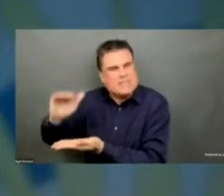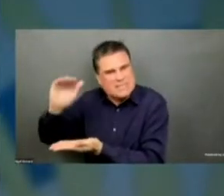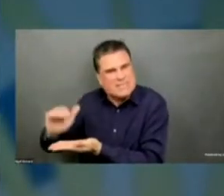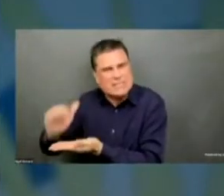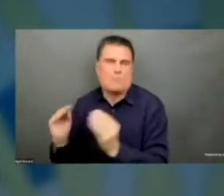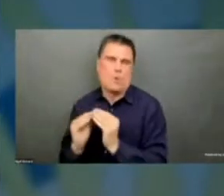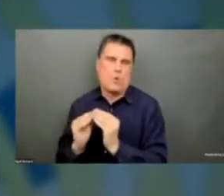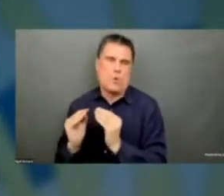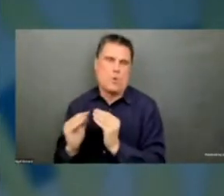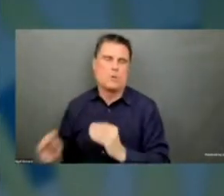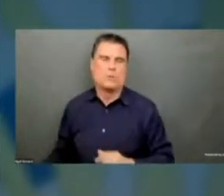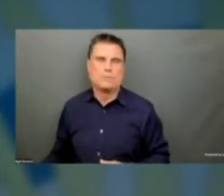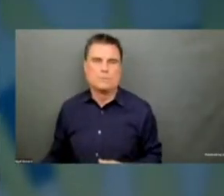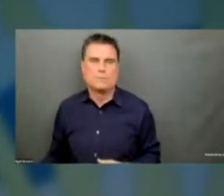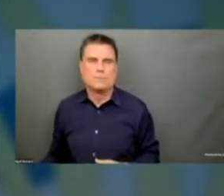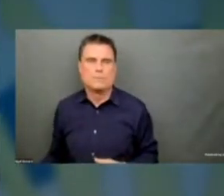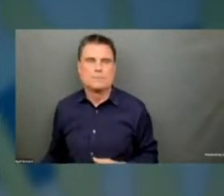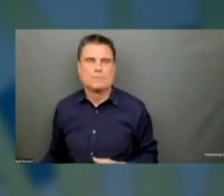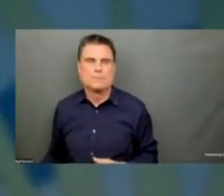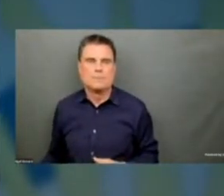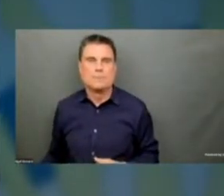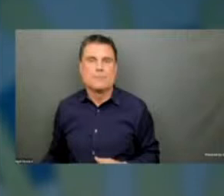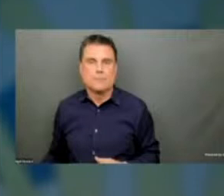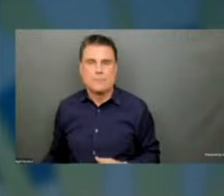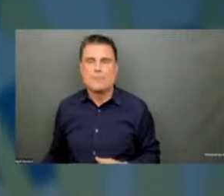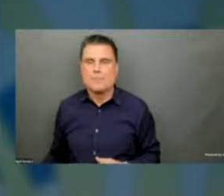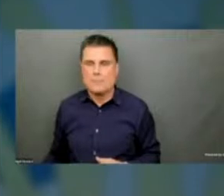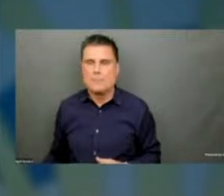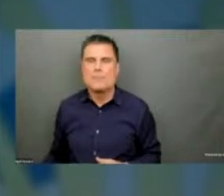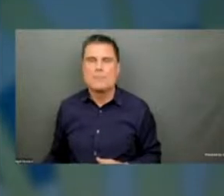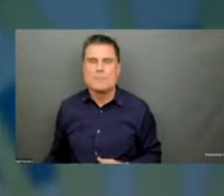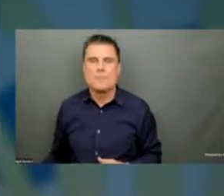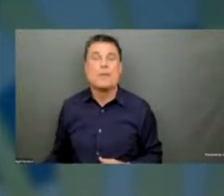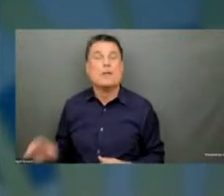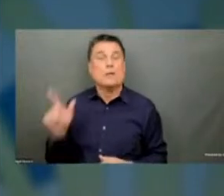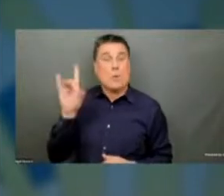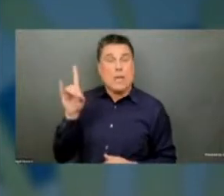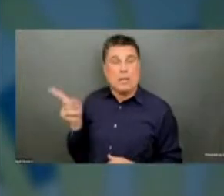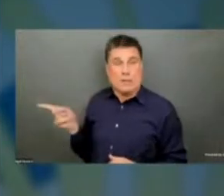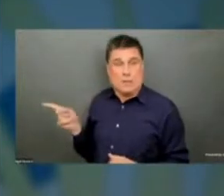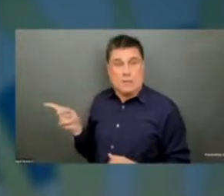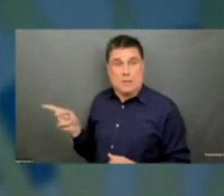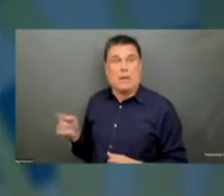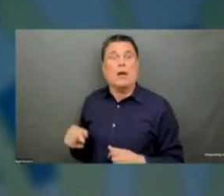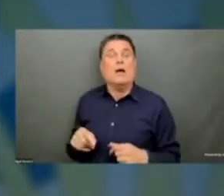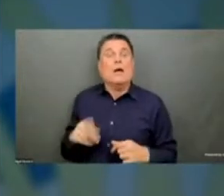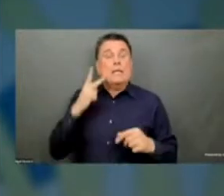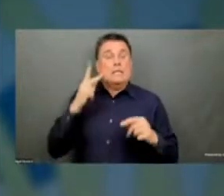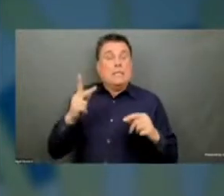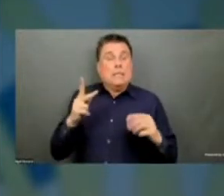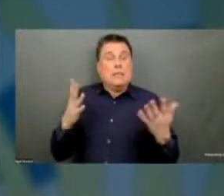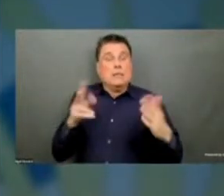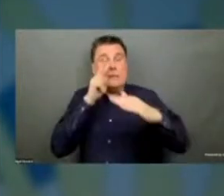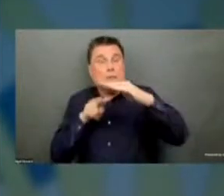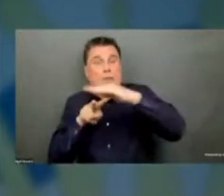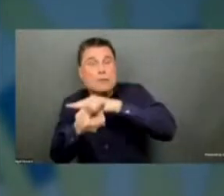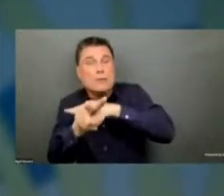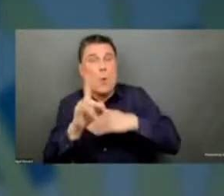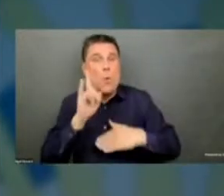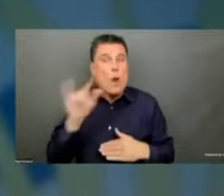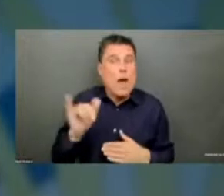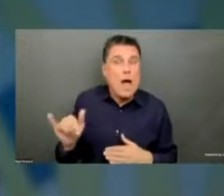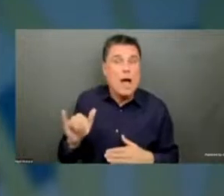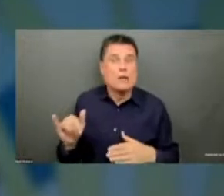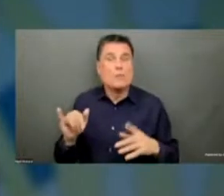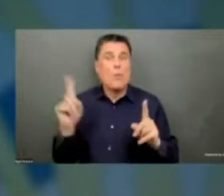就 So 往 what 上 we 走， can 就这个 see 意思。 is for interior Vancouver Island and the north, we're trending nicely 那 downwards. 么内 Where 陆 we